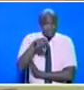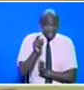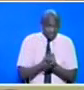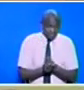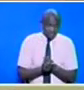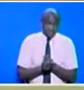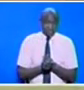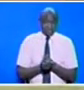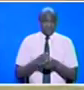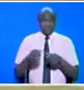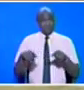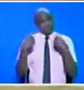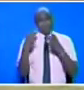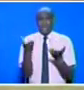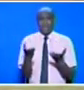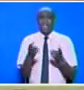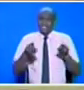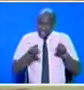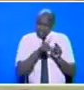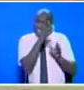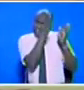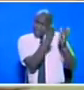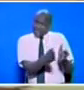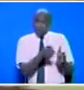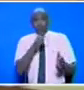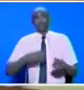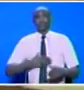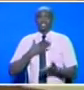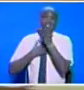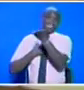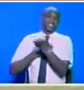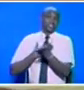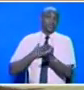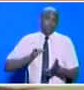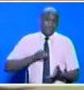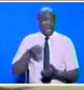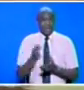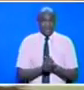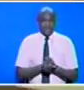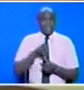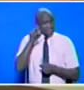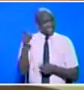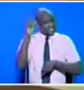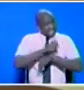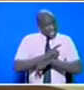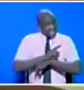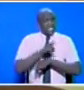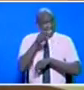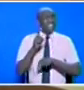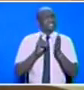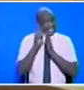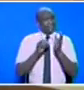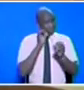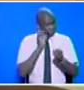terms. So na yeye amekuwa akienda kwao majirani kama marafiki zake wa karibu. So hiyo siku the same the very day ambapo kulitokea